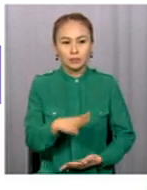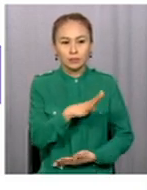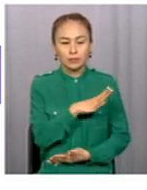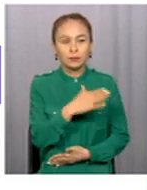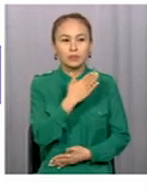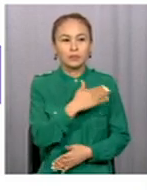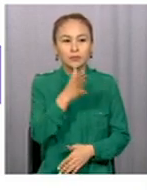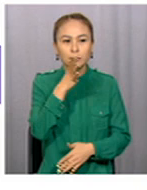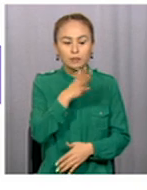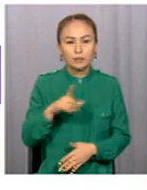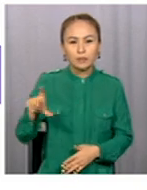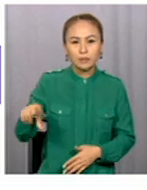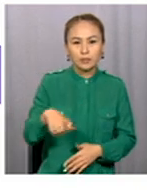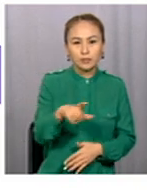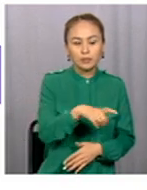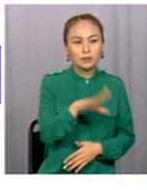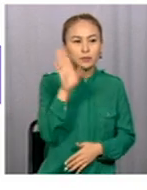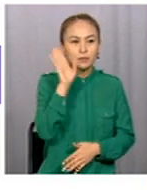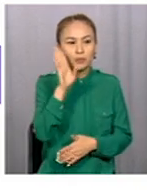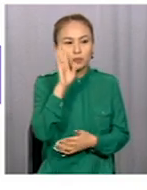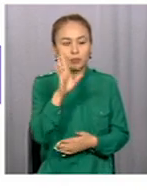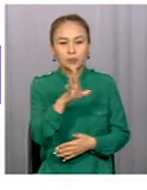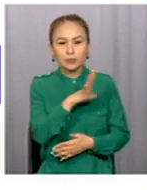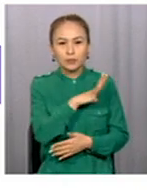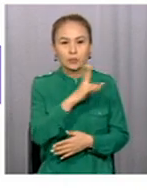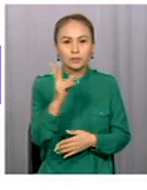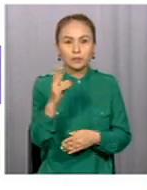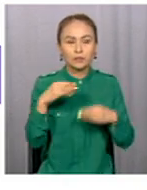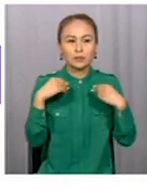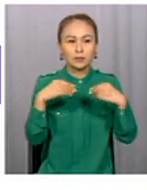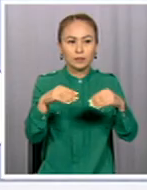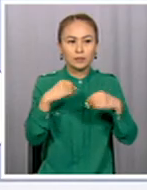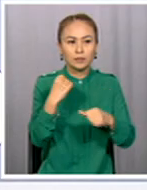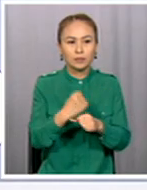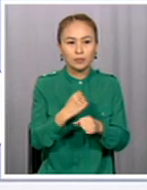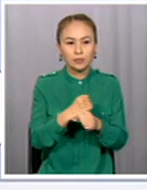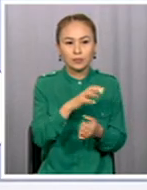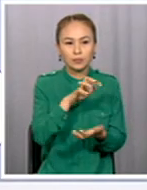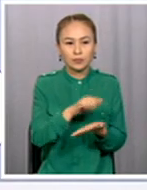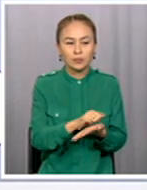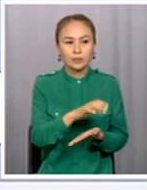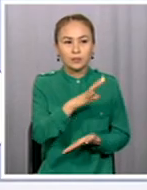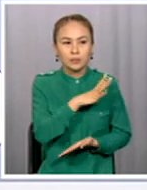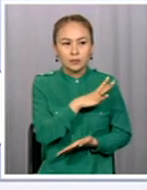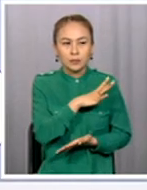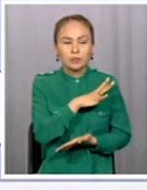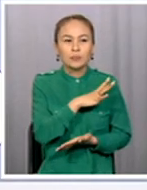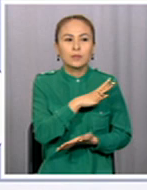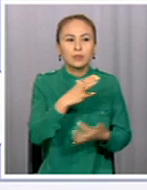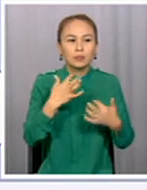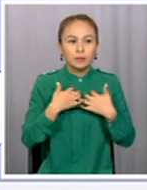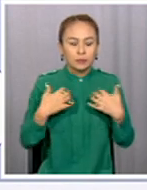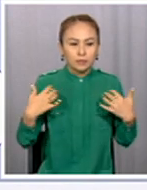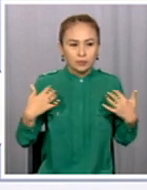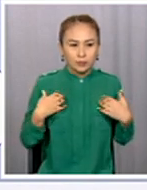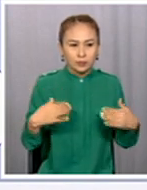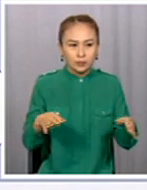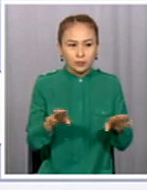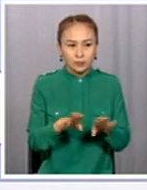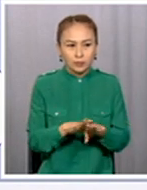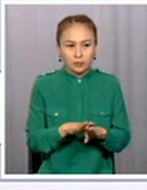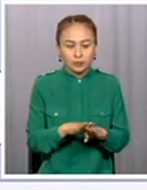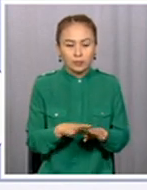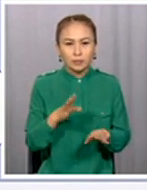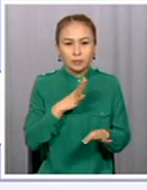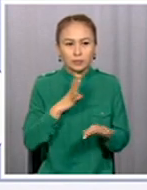Өзен жағасын қоныстанған сарматтар егіншілікпен де айналысты. Және аңшылық олардың қосымша шаруашылық